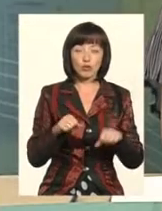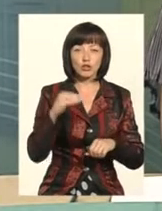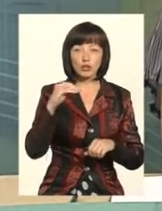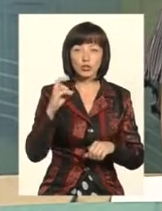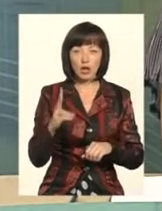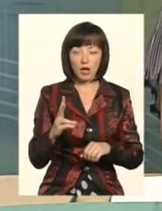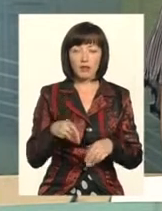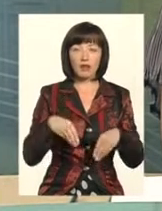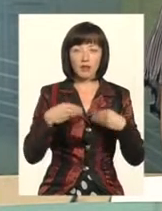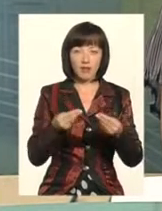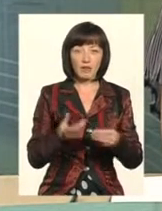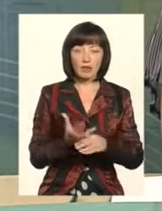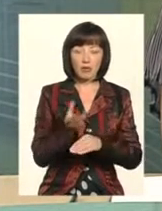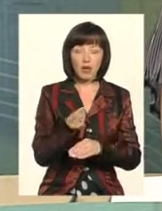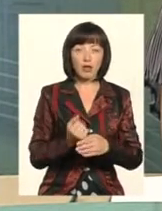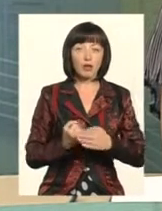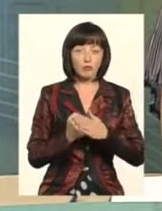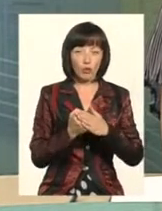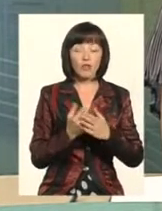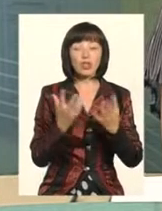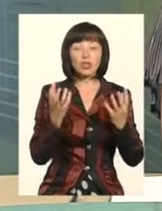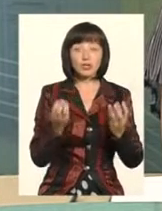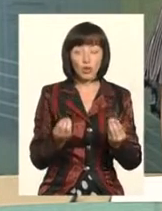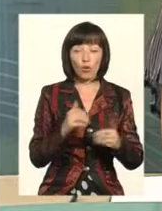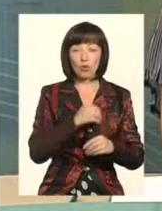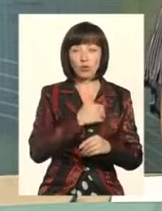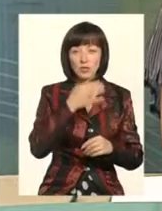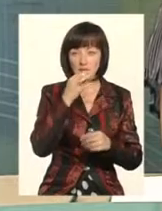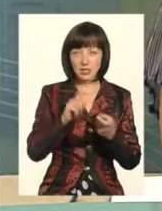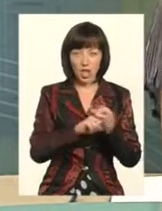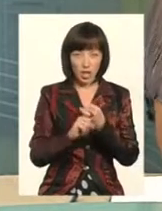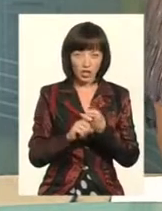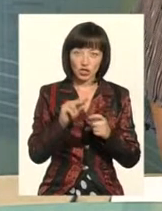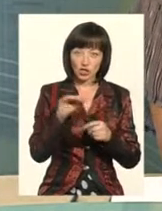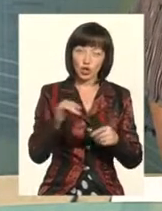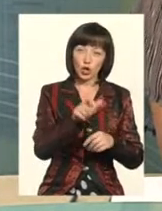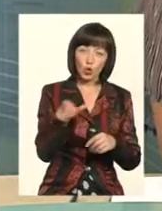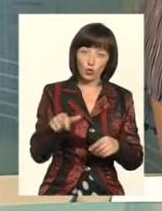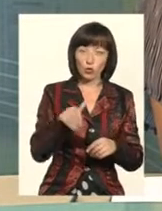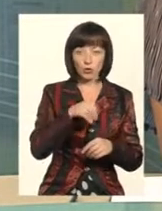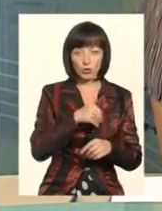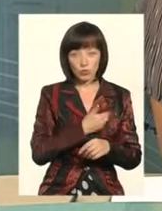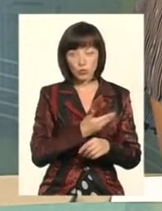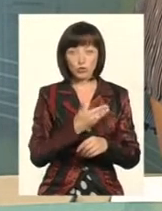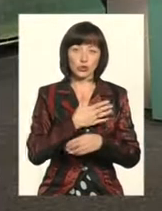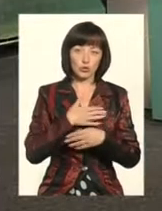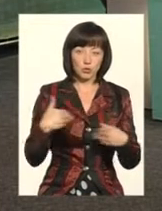на платній основі. Крім того, хочу сказати, що... Це залежить від того, чи мешканці оберуть.